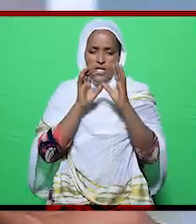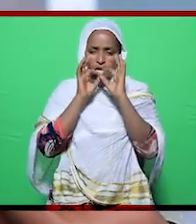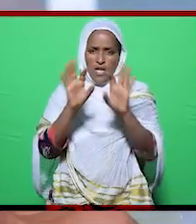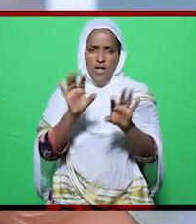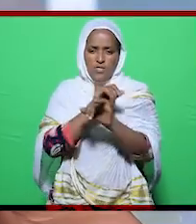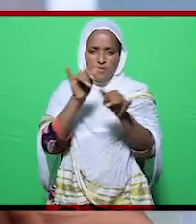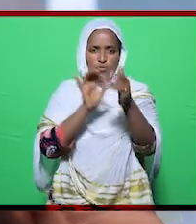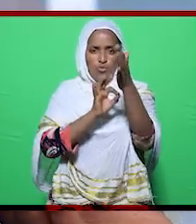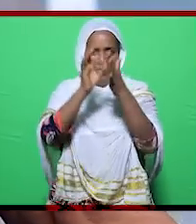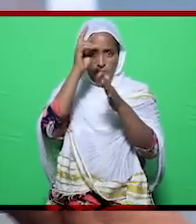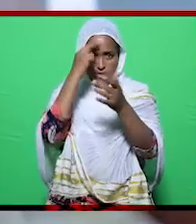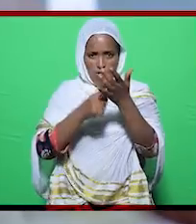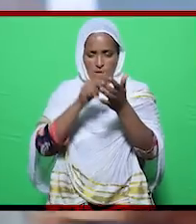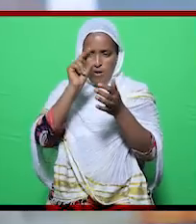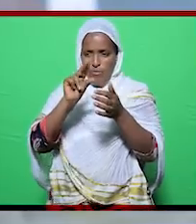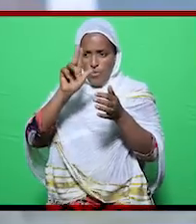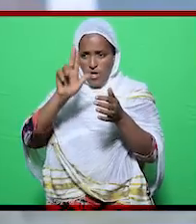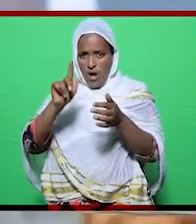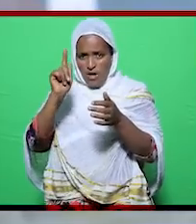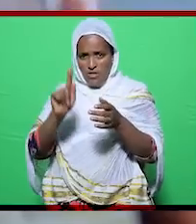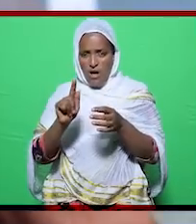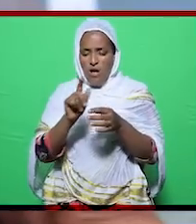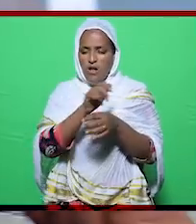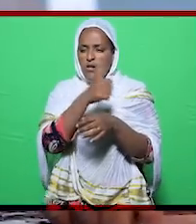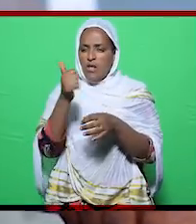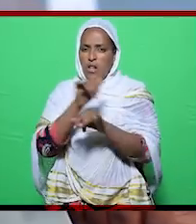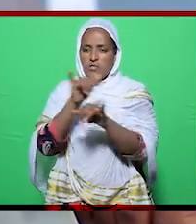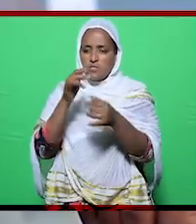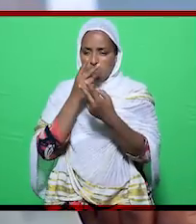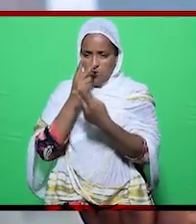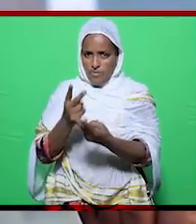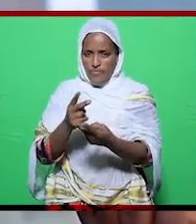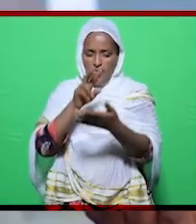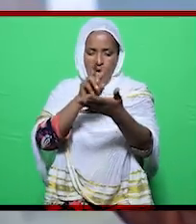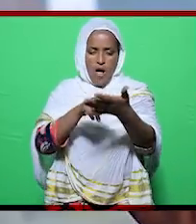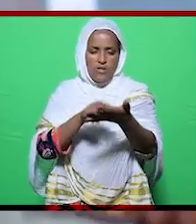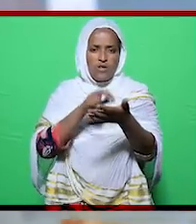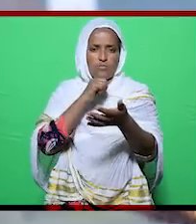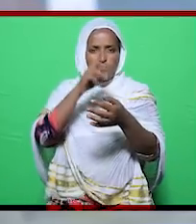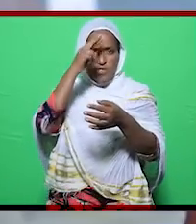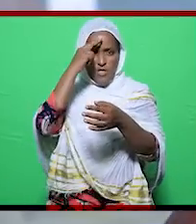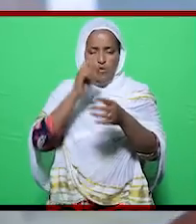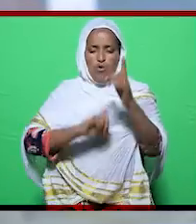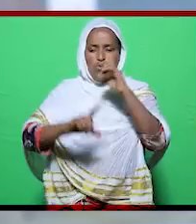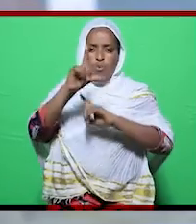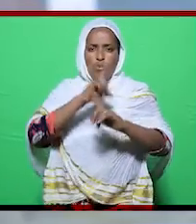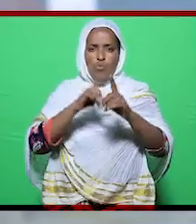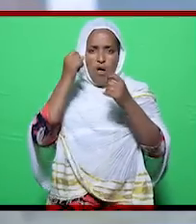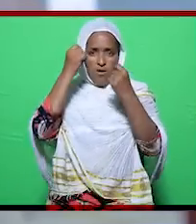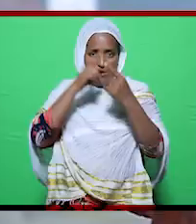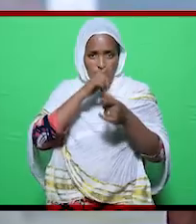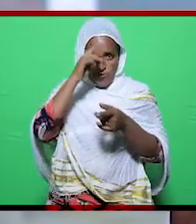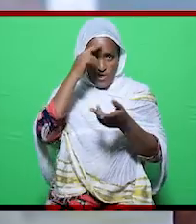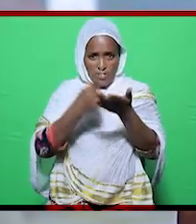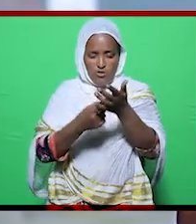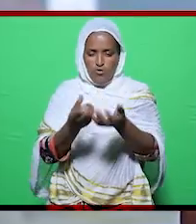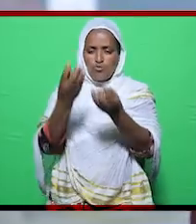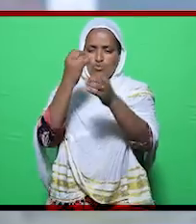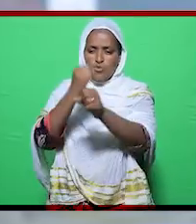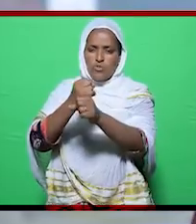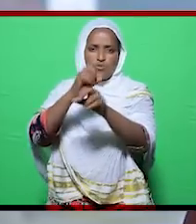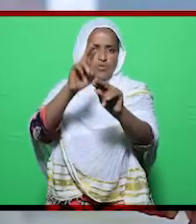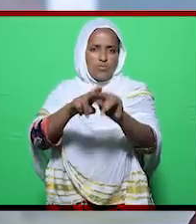ግን ቅድም የቀረበው ነው። የቤተክርስቲያን ቀኖና አለ፣ ማየት ይቻላል። እኛ አንዳንድ ጊዜ ምንድነው ያልደረስንበት ነገር እንደሌለ